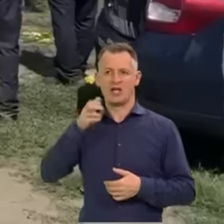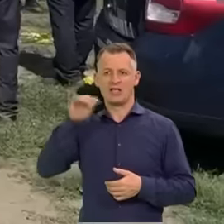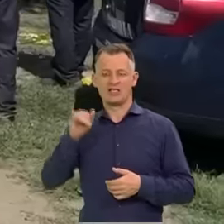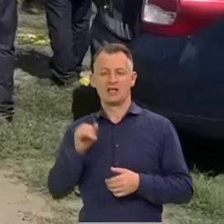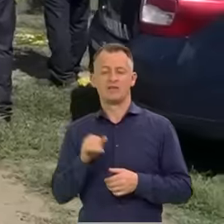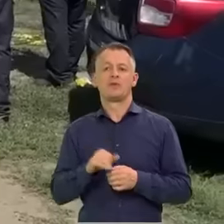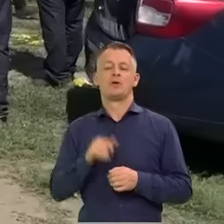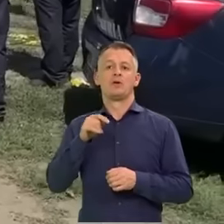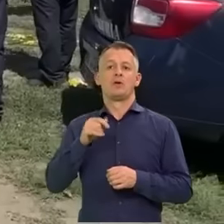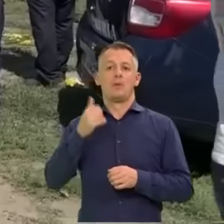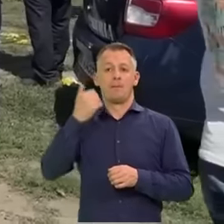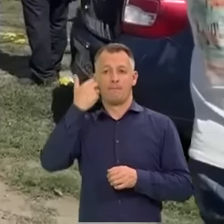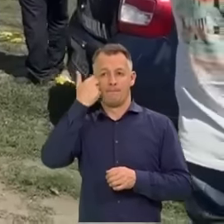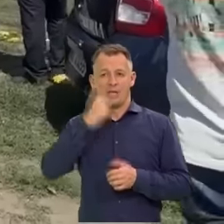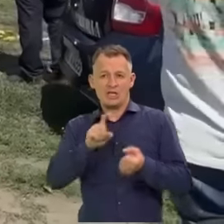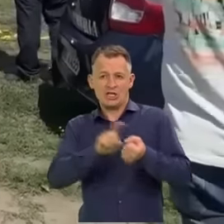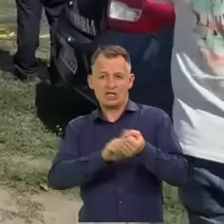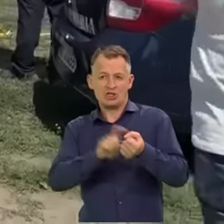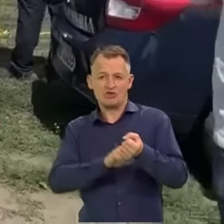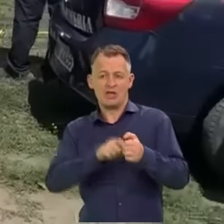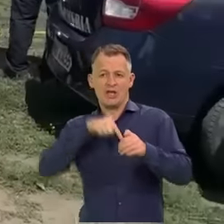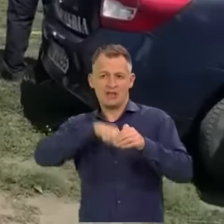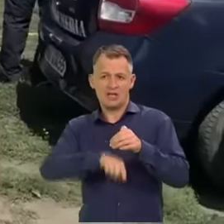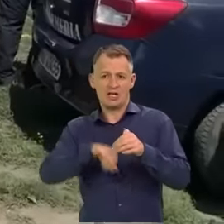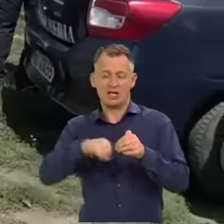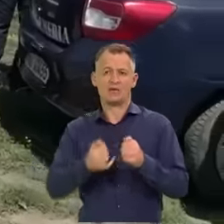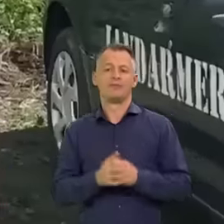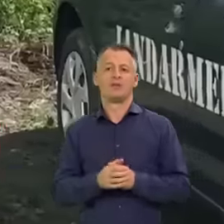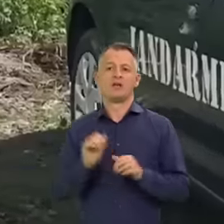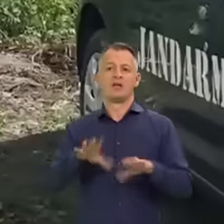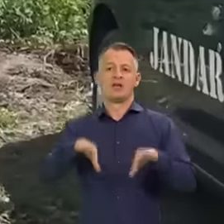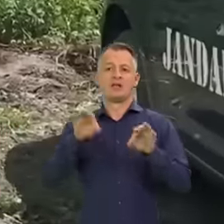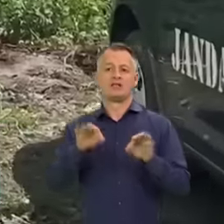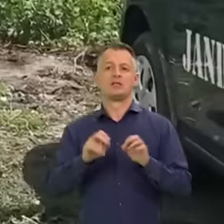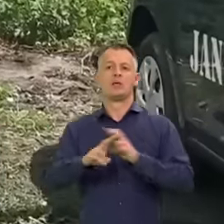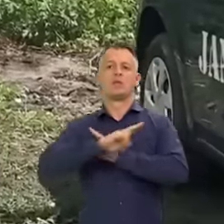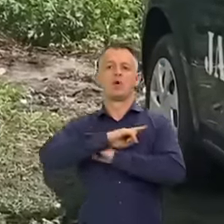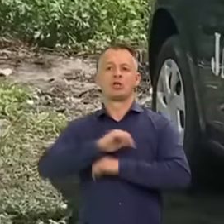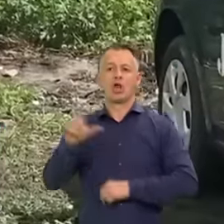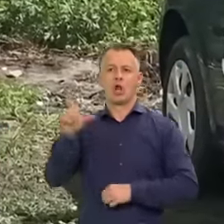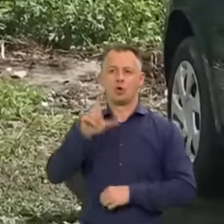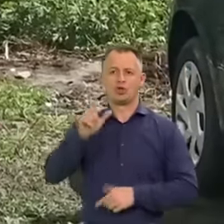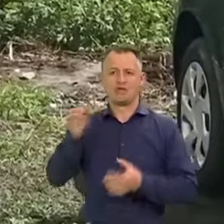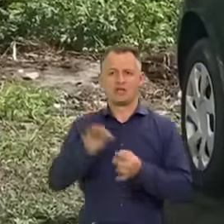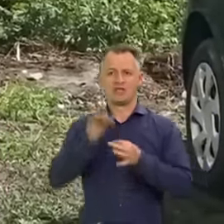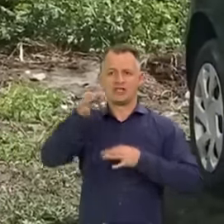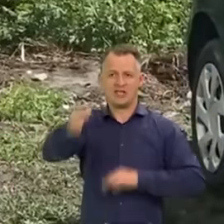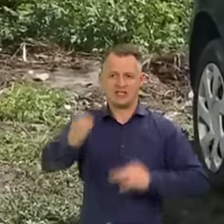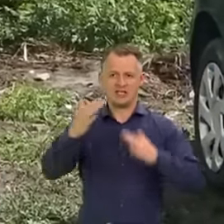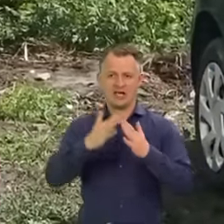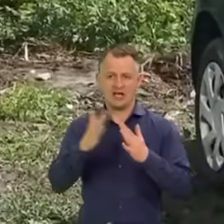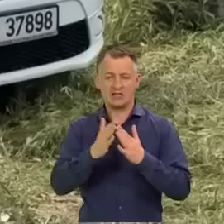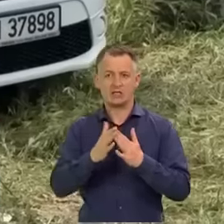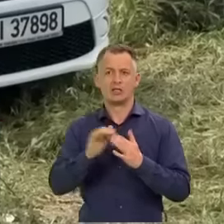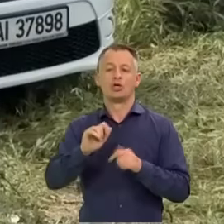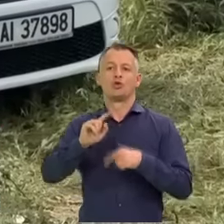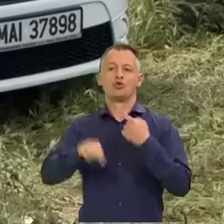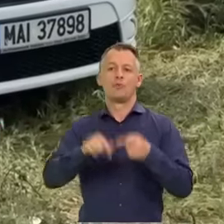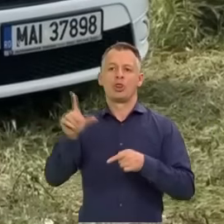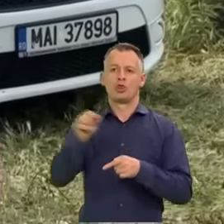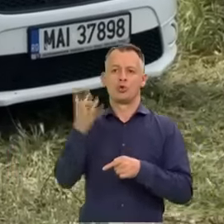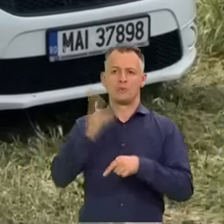urma hemoragiei interne și externe. Fetița a fost găsită fără suflare luni, la câteva sute de metri de casă și la mai bine de 24